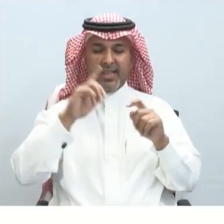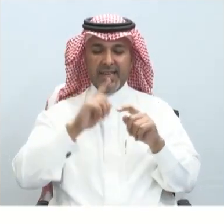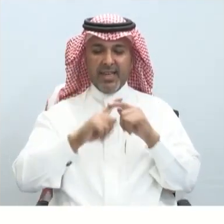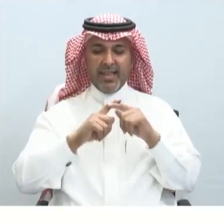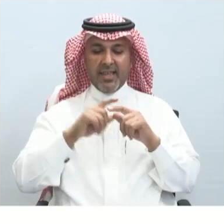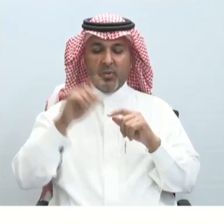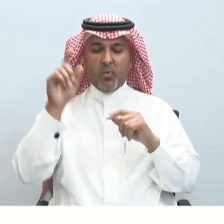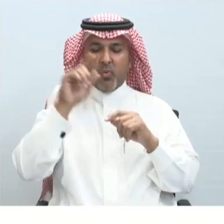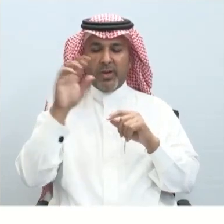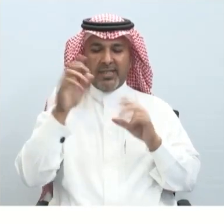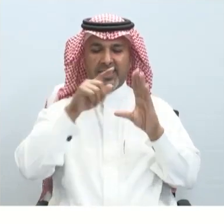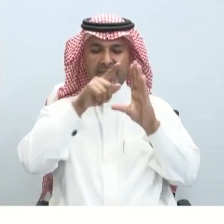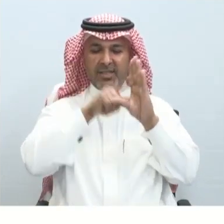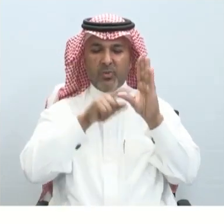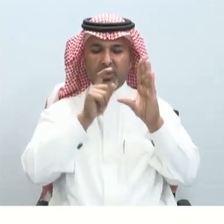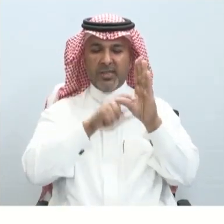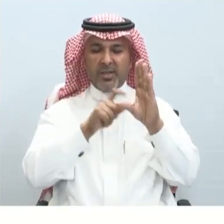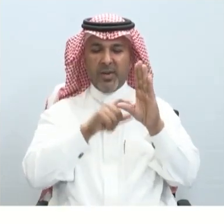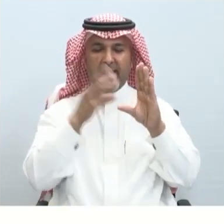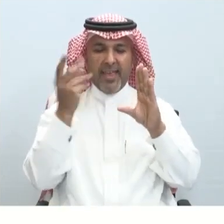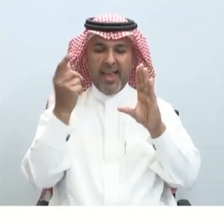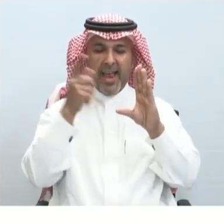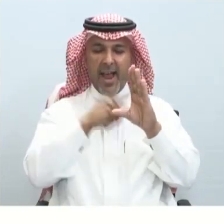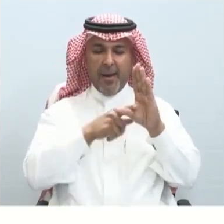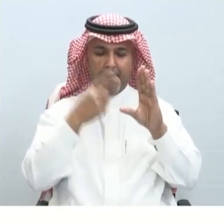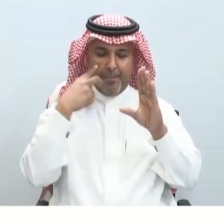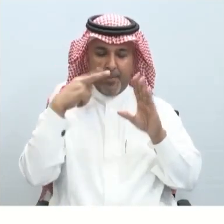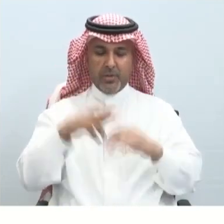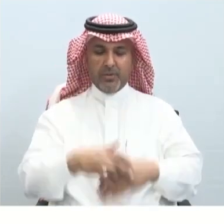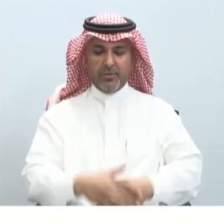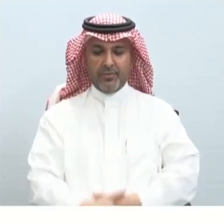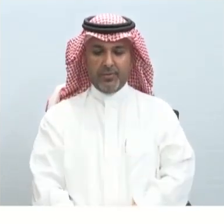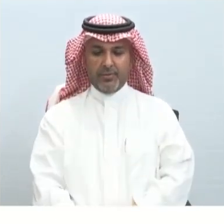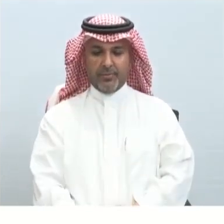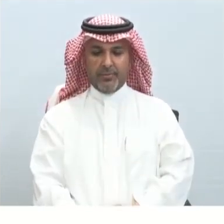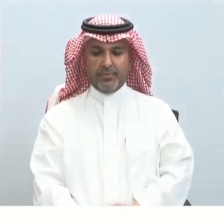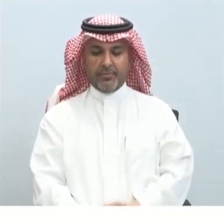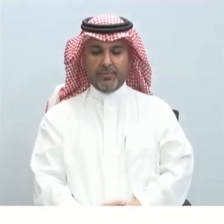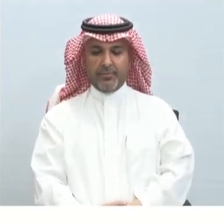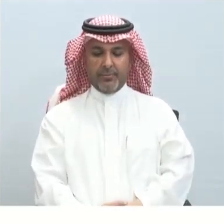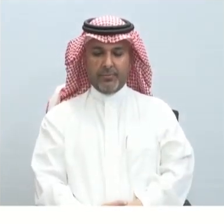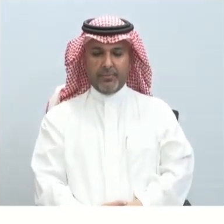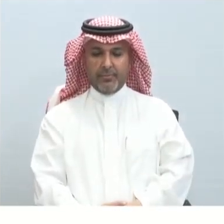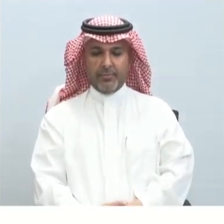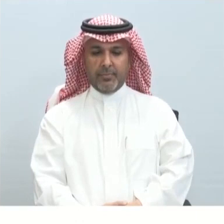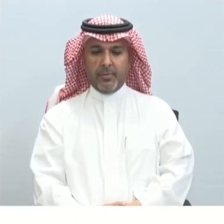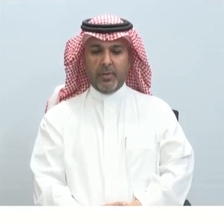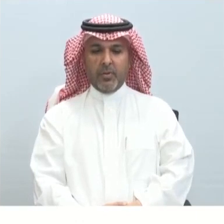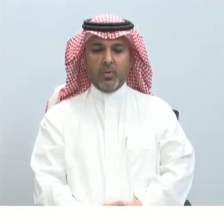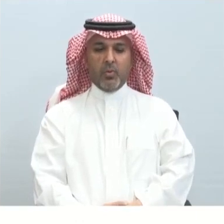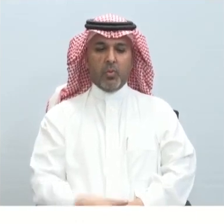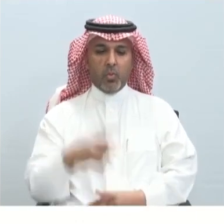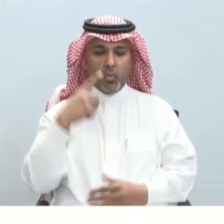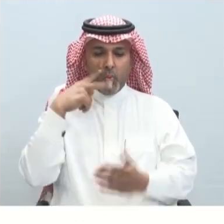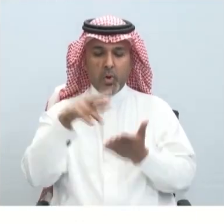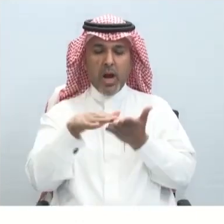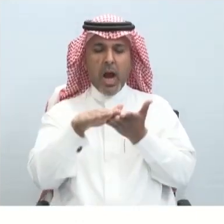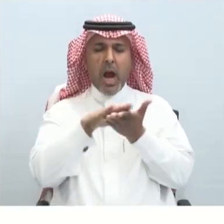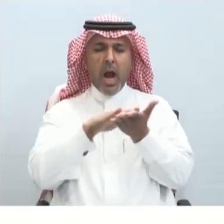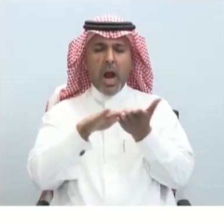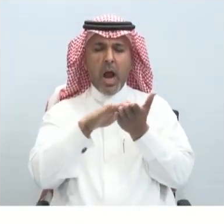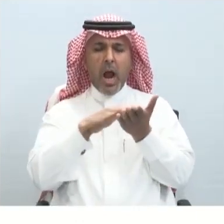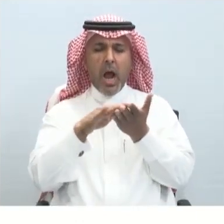وقياس الزاويه بينهما خلونا نشوف هالنشاط هذا قال لك اوجد مساحه متوازي